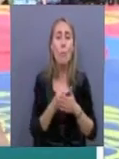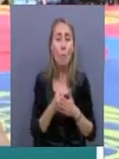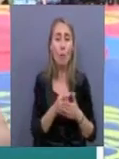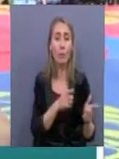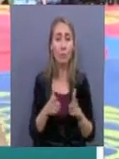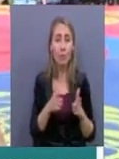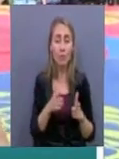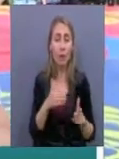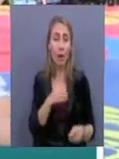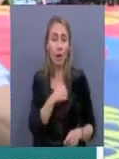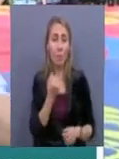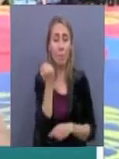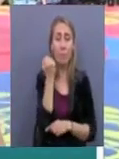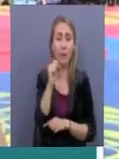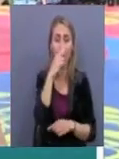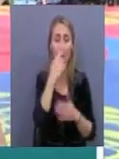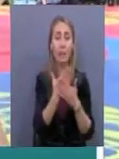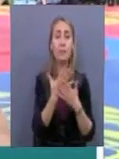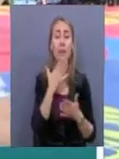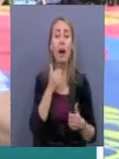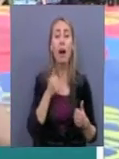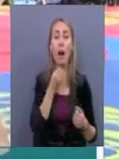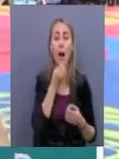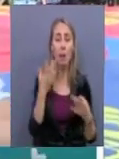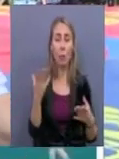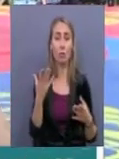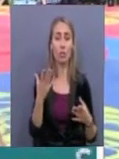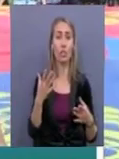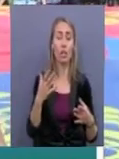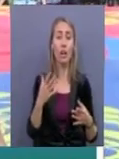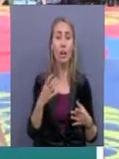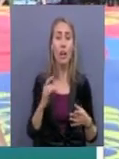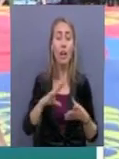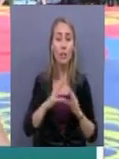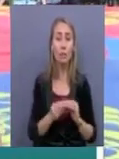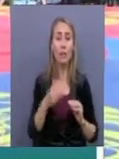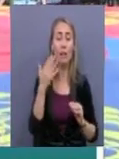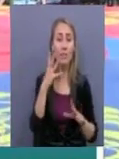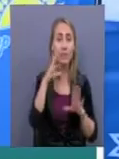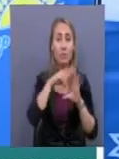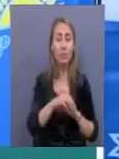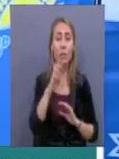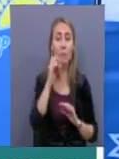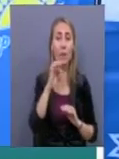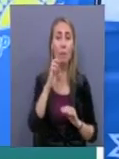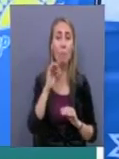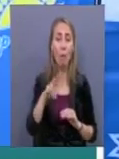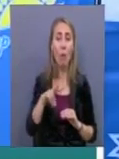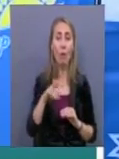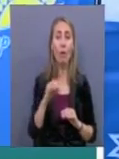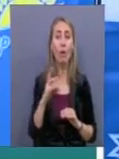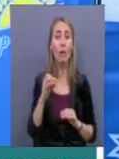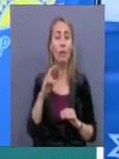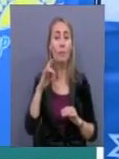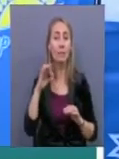биік дәрежеде өтуіне облыс әкімдігі және спорт саласының өкілдері өздерінің зор үлестерін қосты. Ақмола барысының